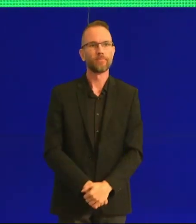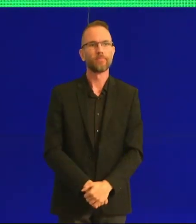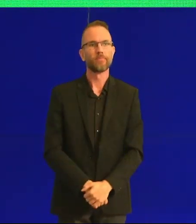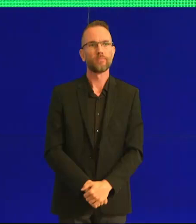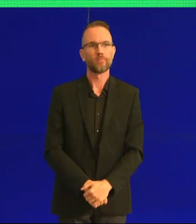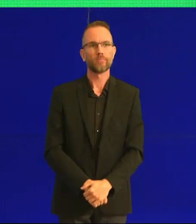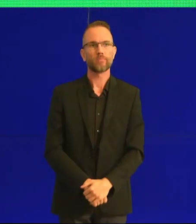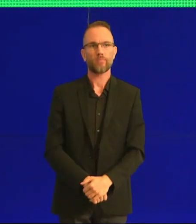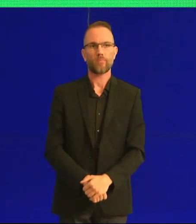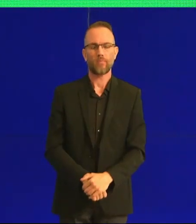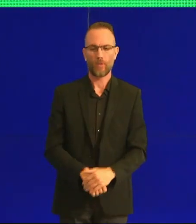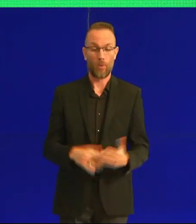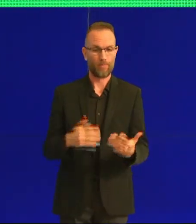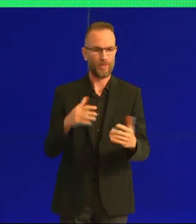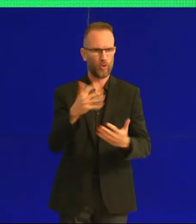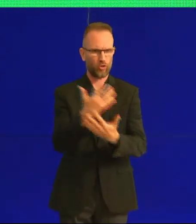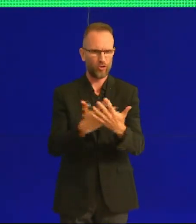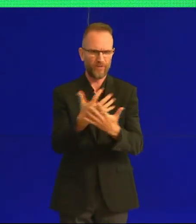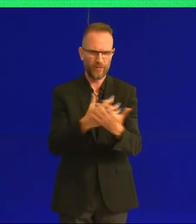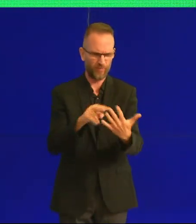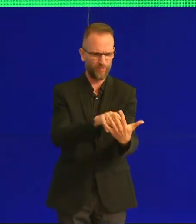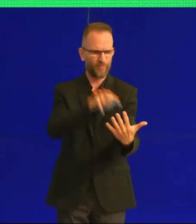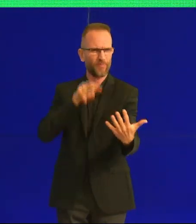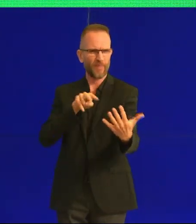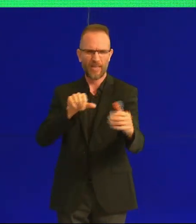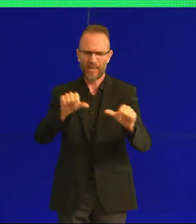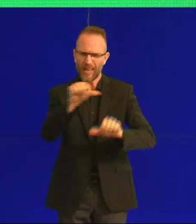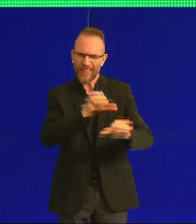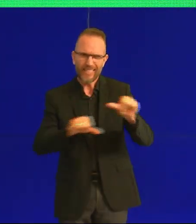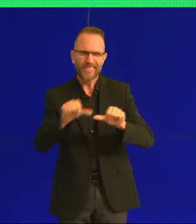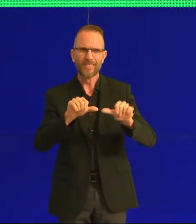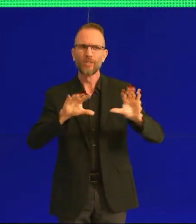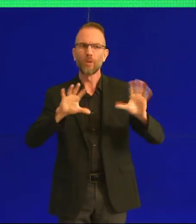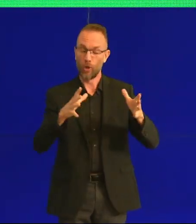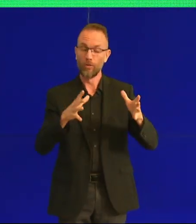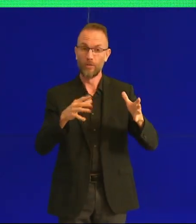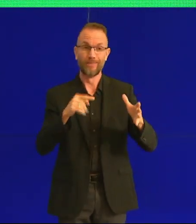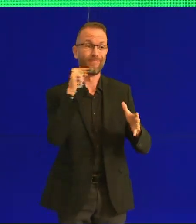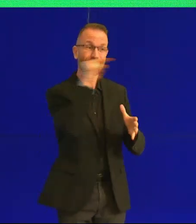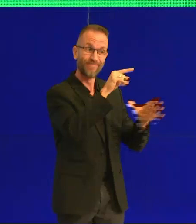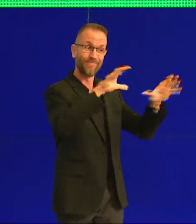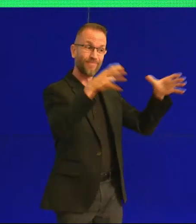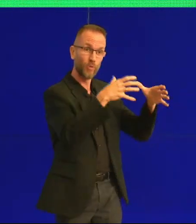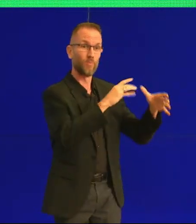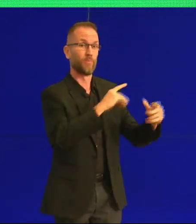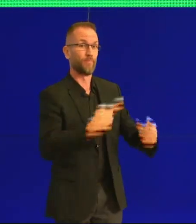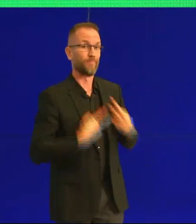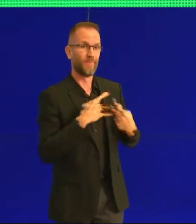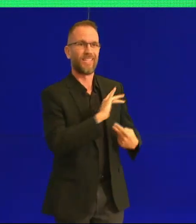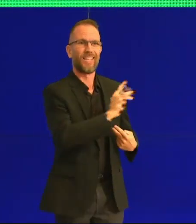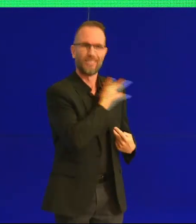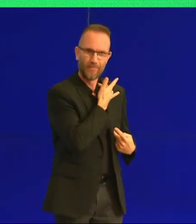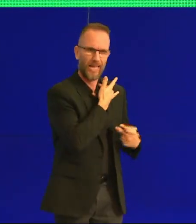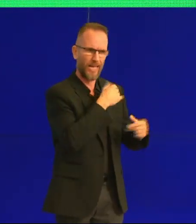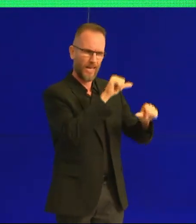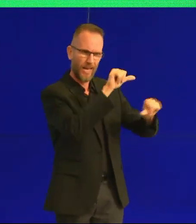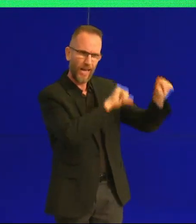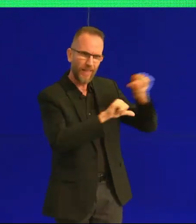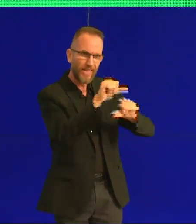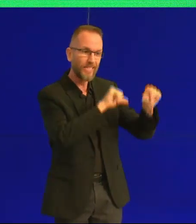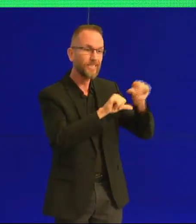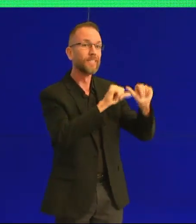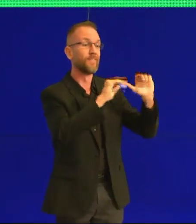chiffres nous devons les laisser aux experts ce sont eux qui vont conseiller sur base d' analyse le conseil national